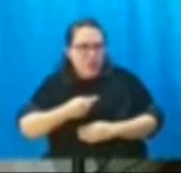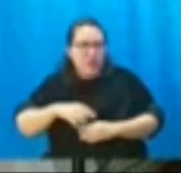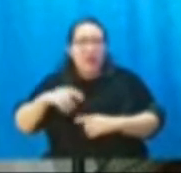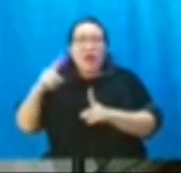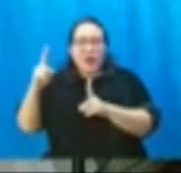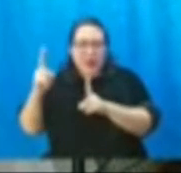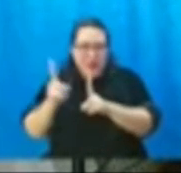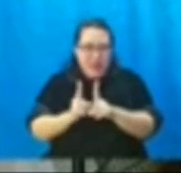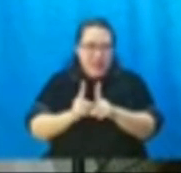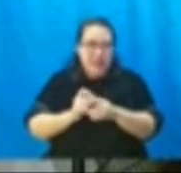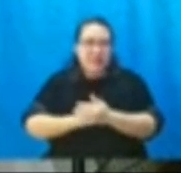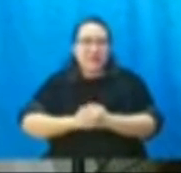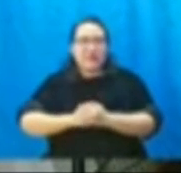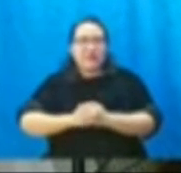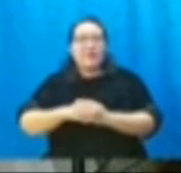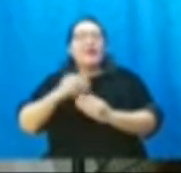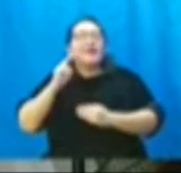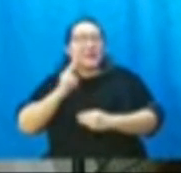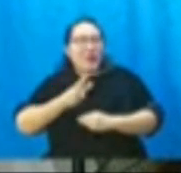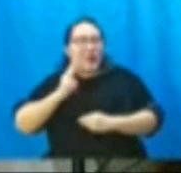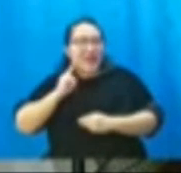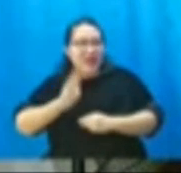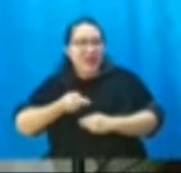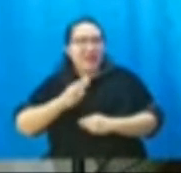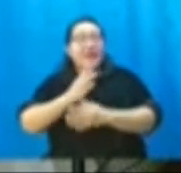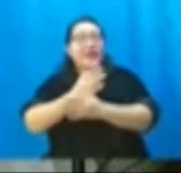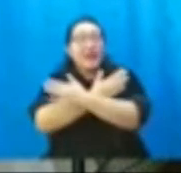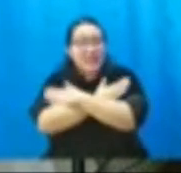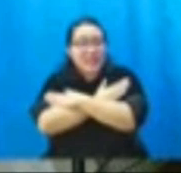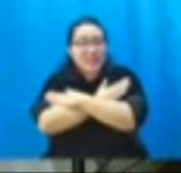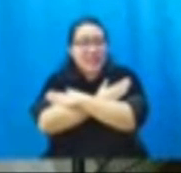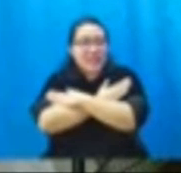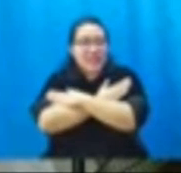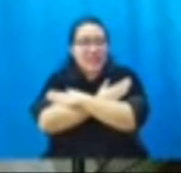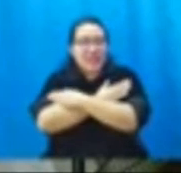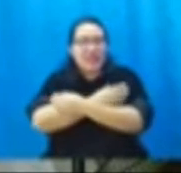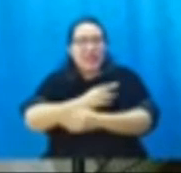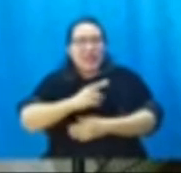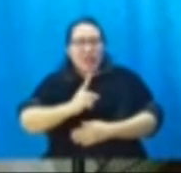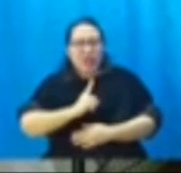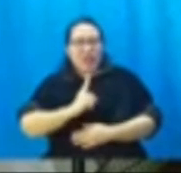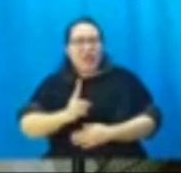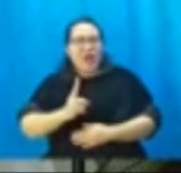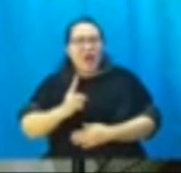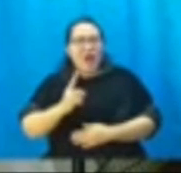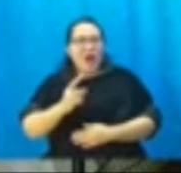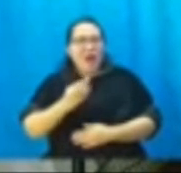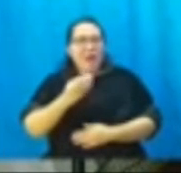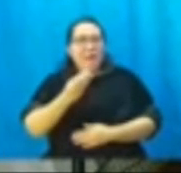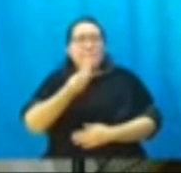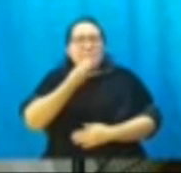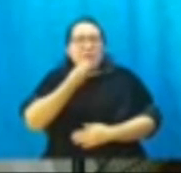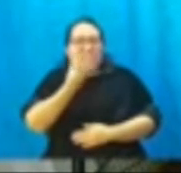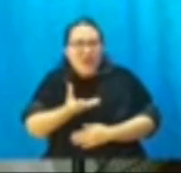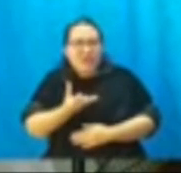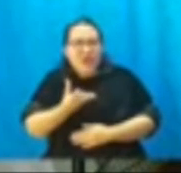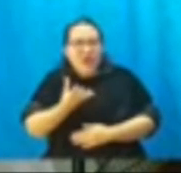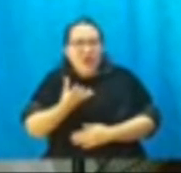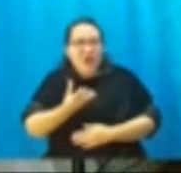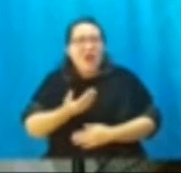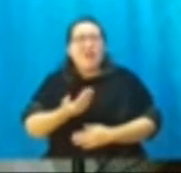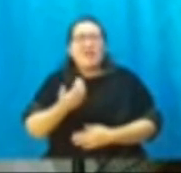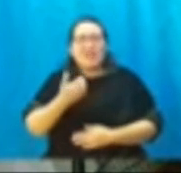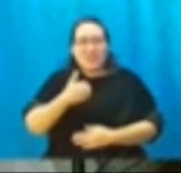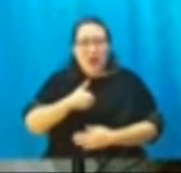saudara-saudari yang terkasih sekali lagi pertanyaan kita Hai saya mengikuti Kristus